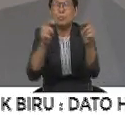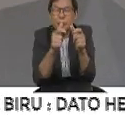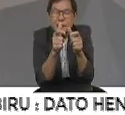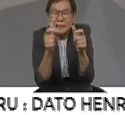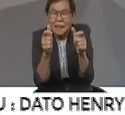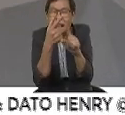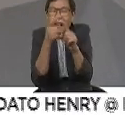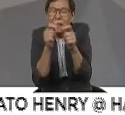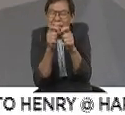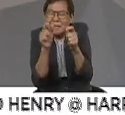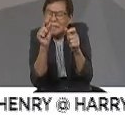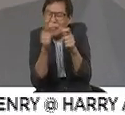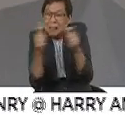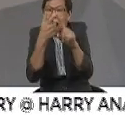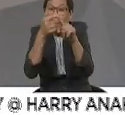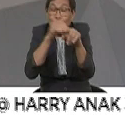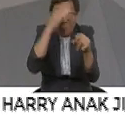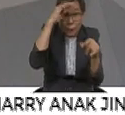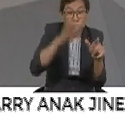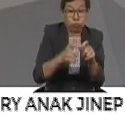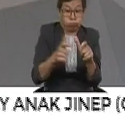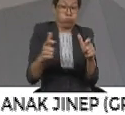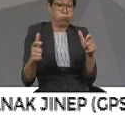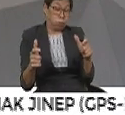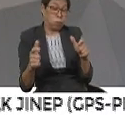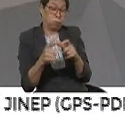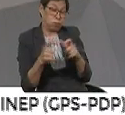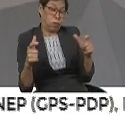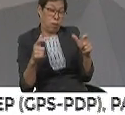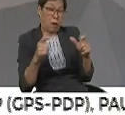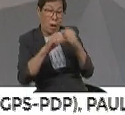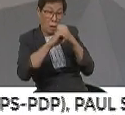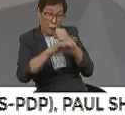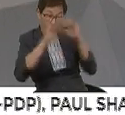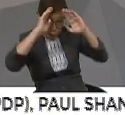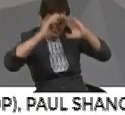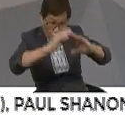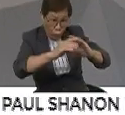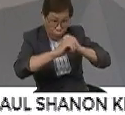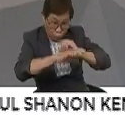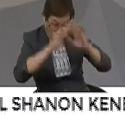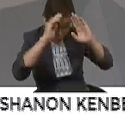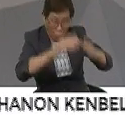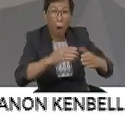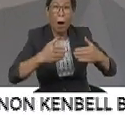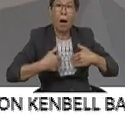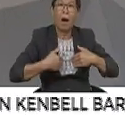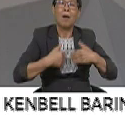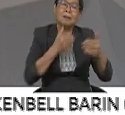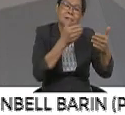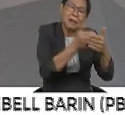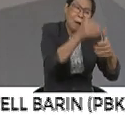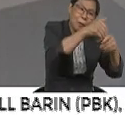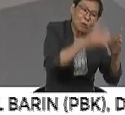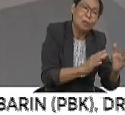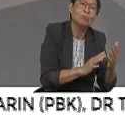sedikit daripada Perlis sebenarnya kawasannya agak luas jadi fokus Champions dan juga turun ke lapangan mendekati pemuda